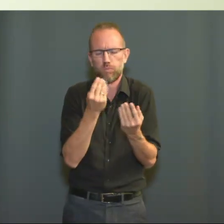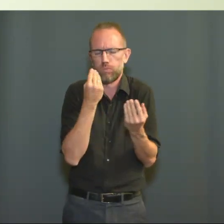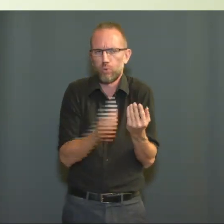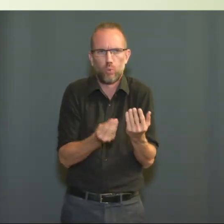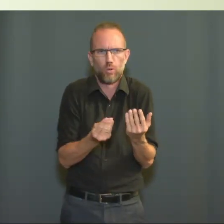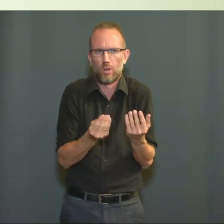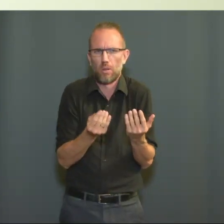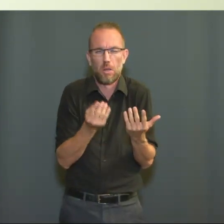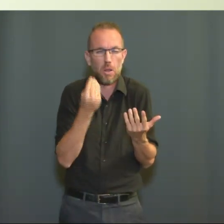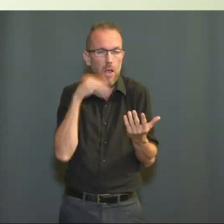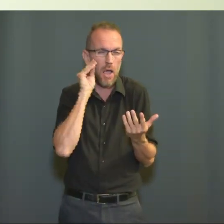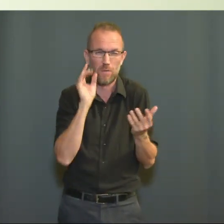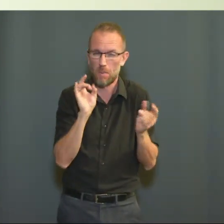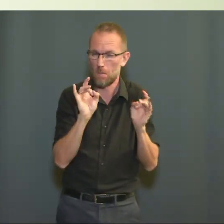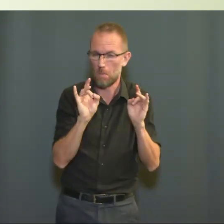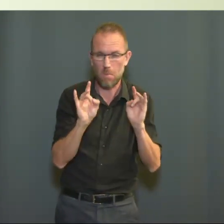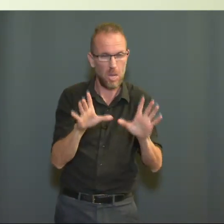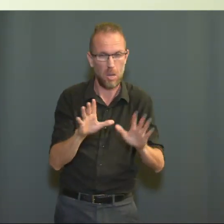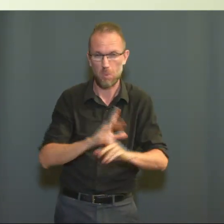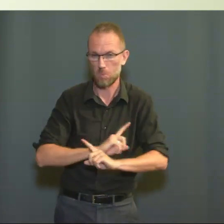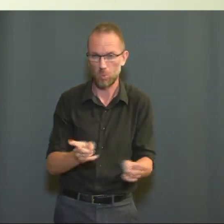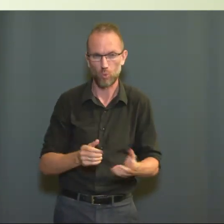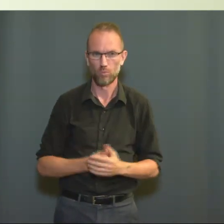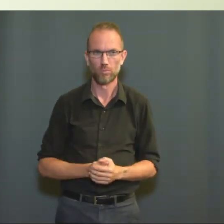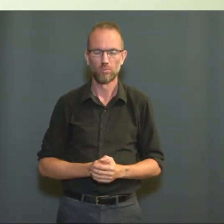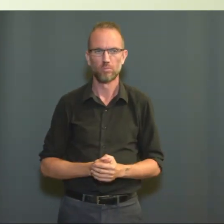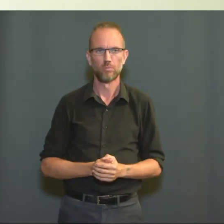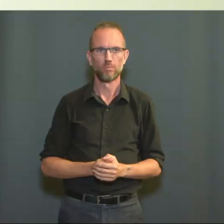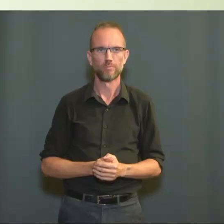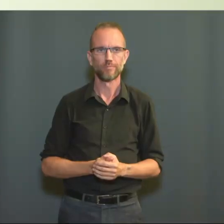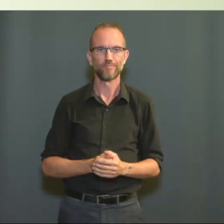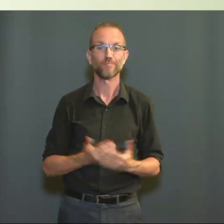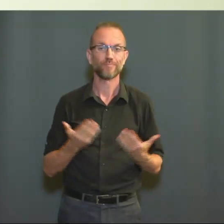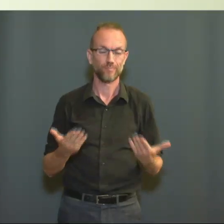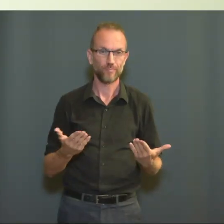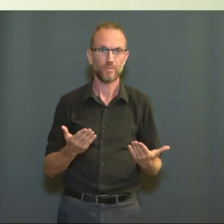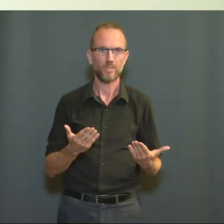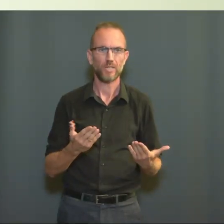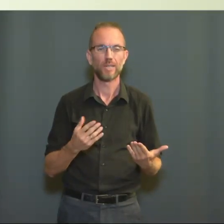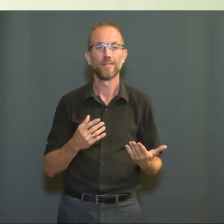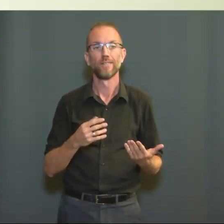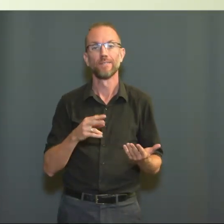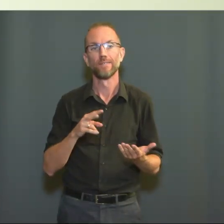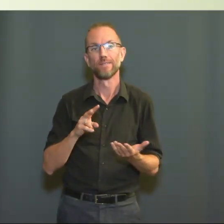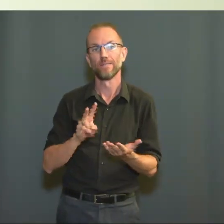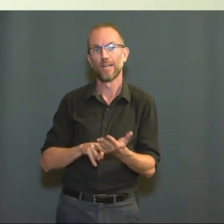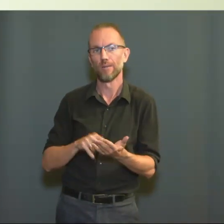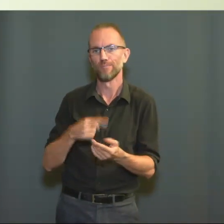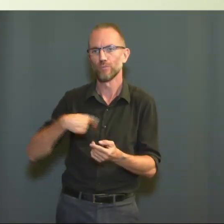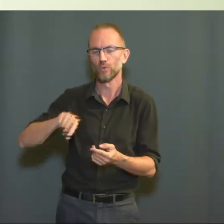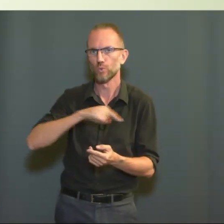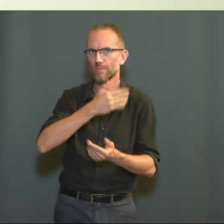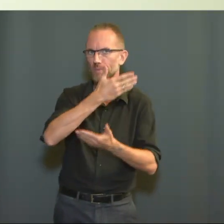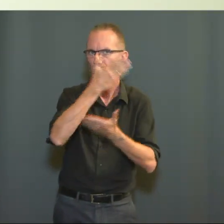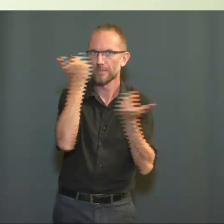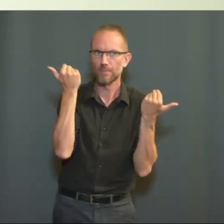grave en lui-même. On ne connaît pas éventuellement l'étendue des contaminations